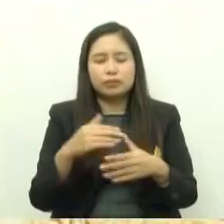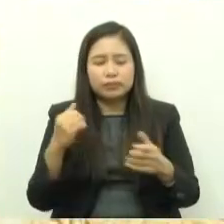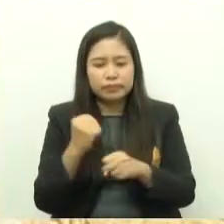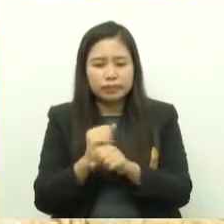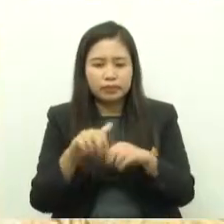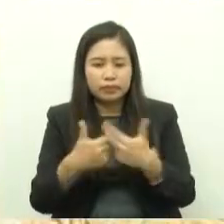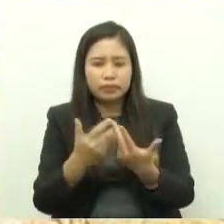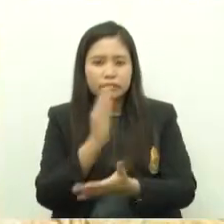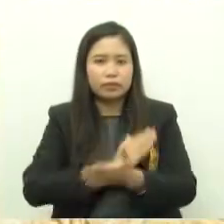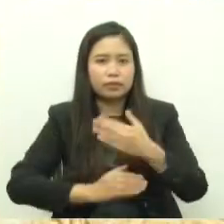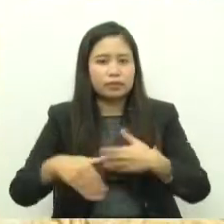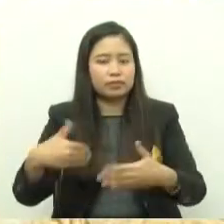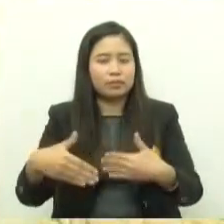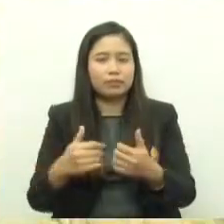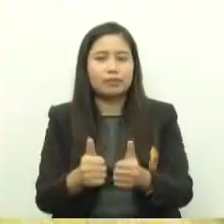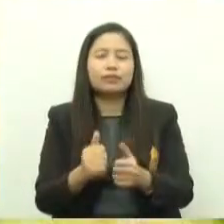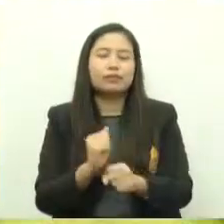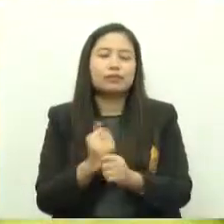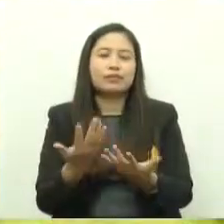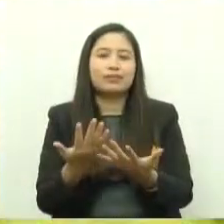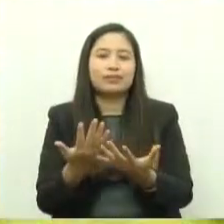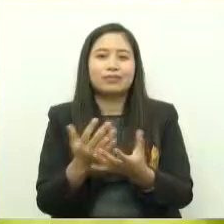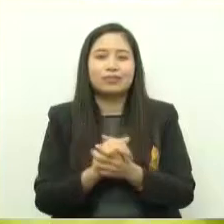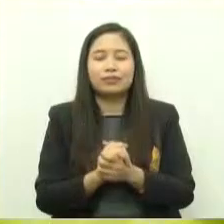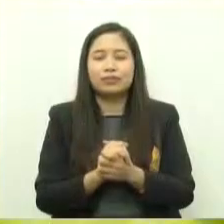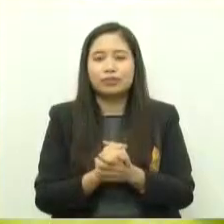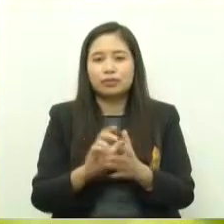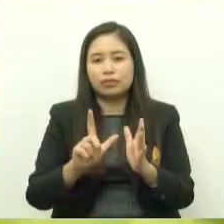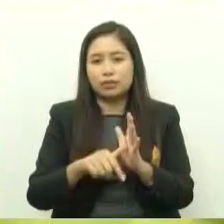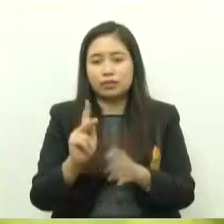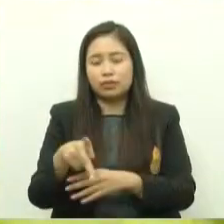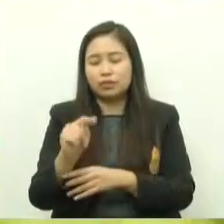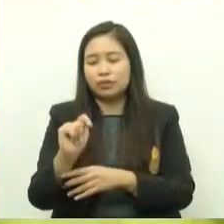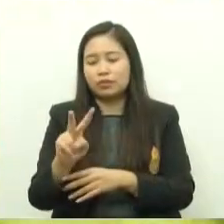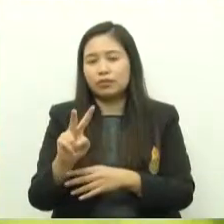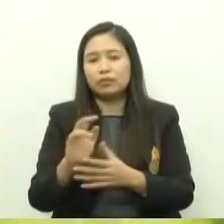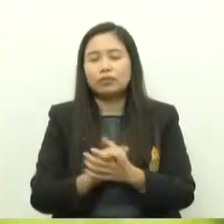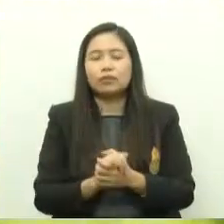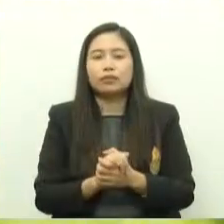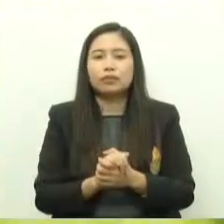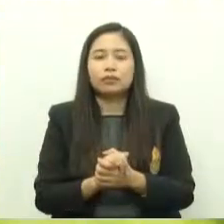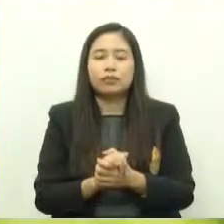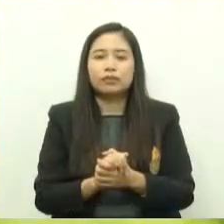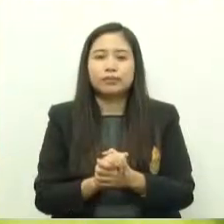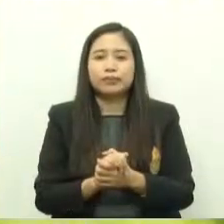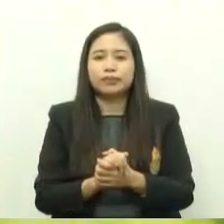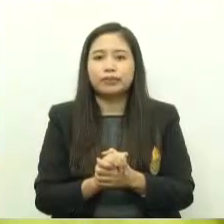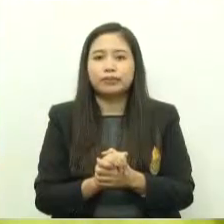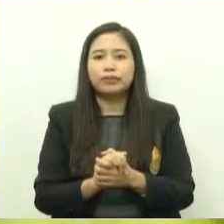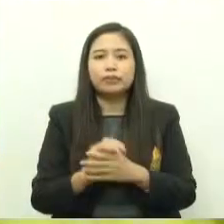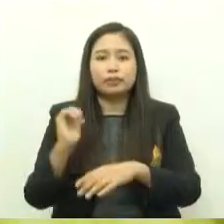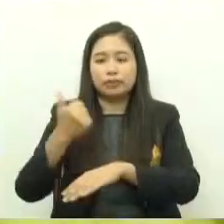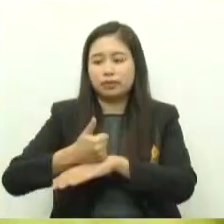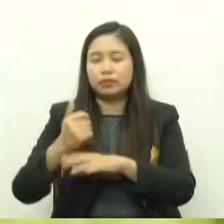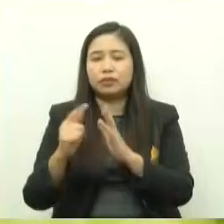ศึกษาพิเศษอย่างไรขอเรียนเชิญท่านครับค่ะกราบเรียนท่านเลขาธิการคณะกรรมการการศึกษาขั้นพื้นฐานนะคะท่านผู้อำนวยการเขต